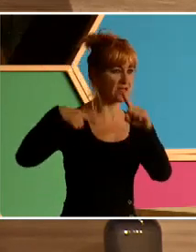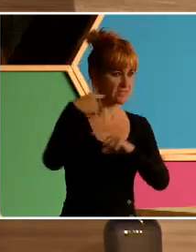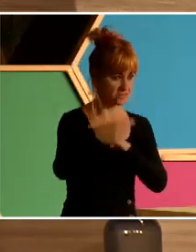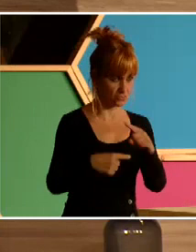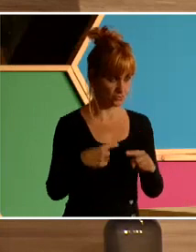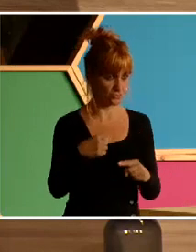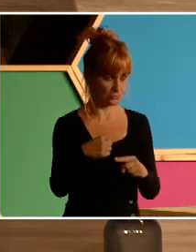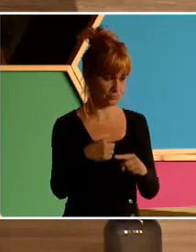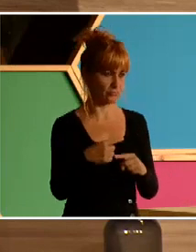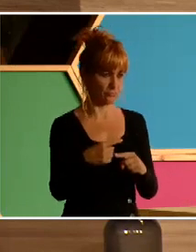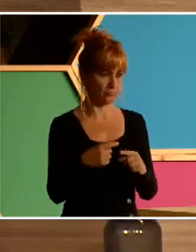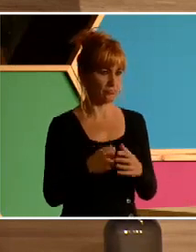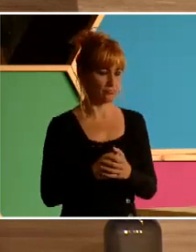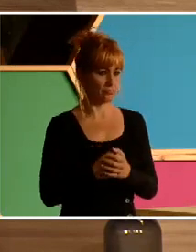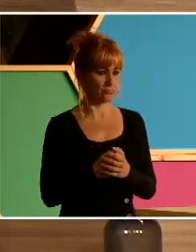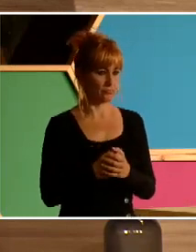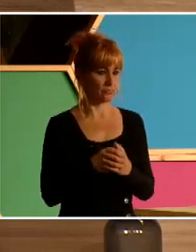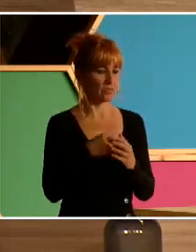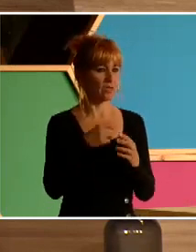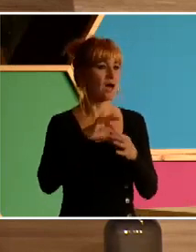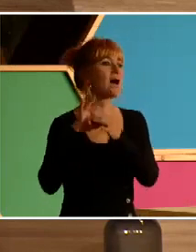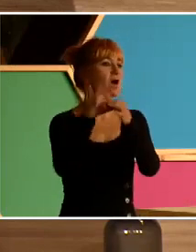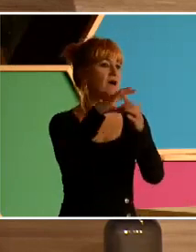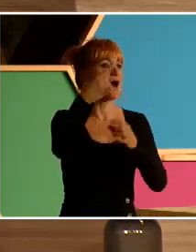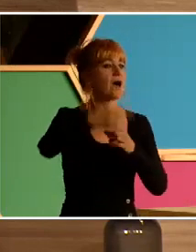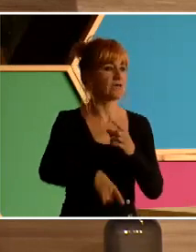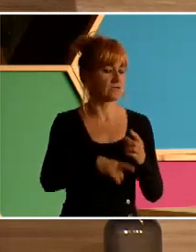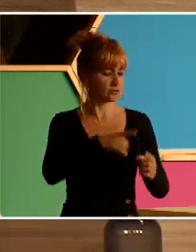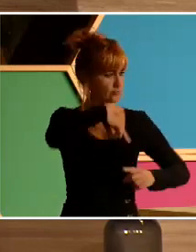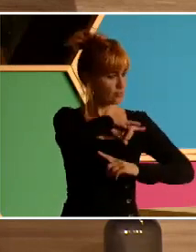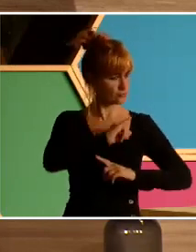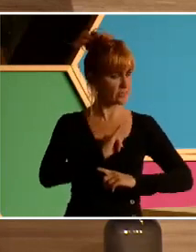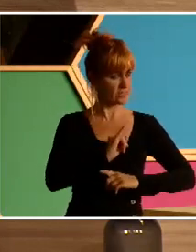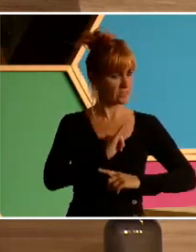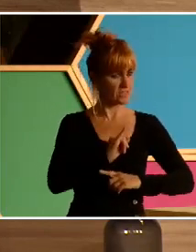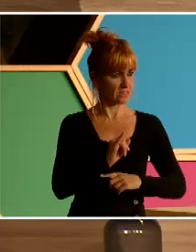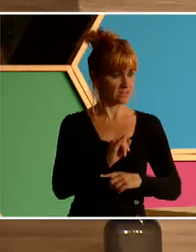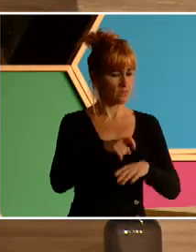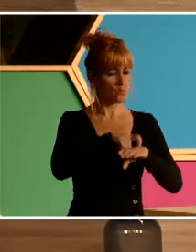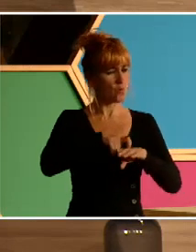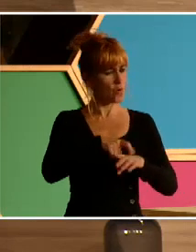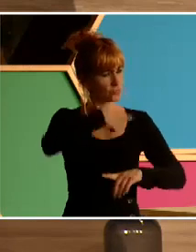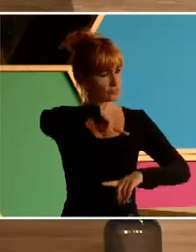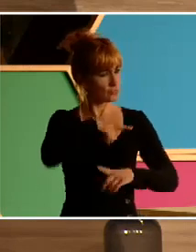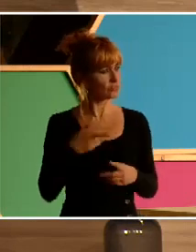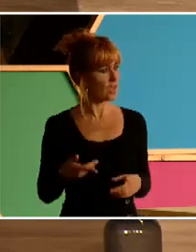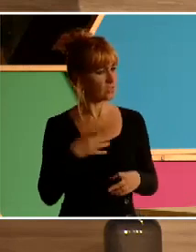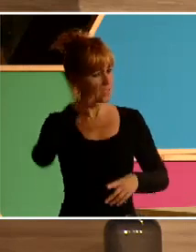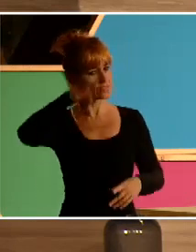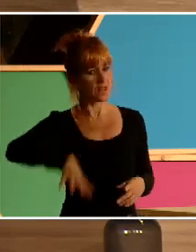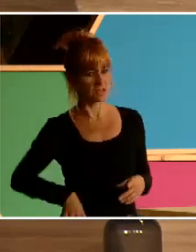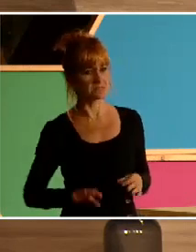que forma part de la nostra identitat i que és un tret molt, molt diferencial, no? dels